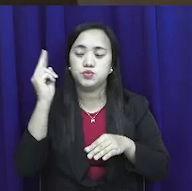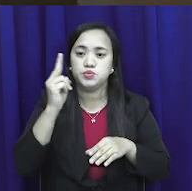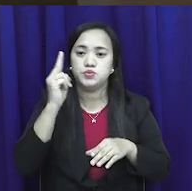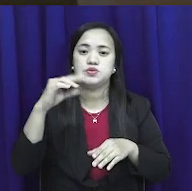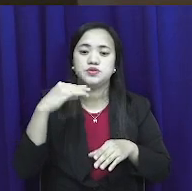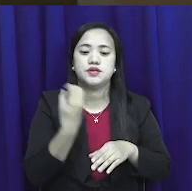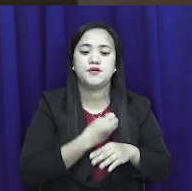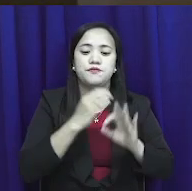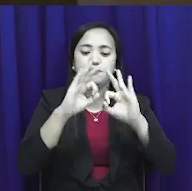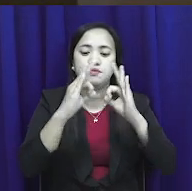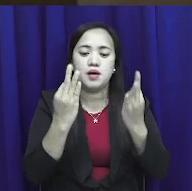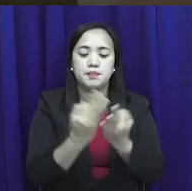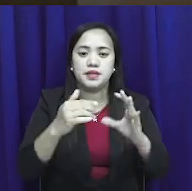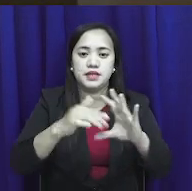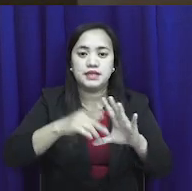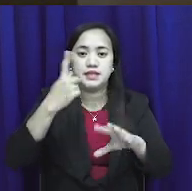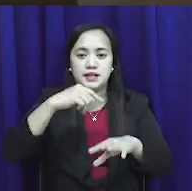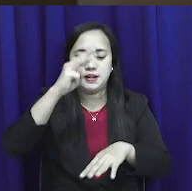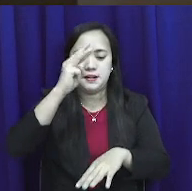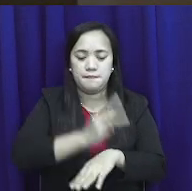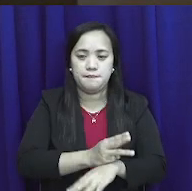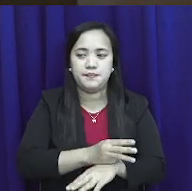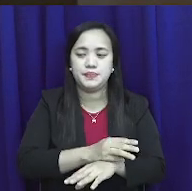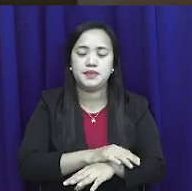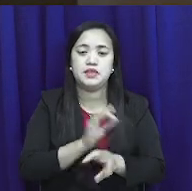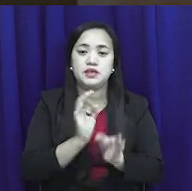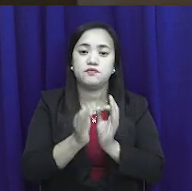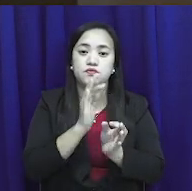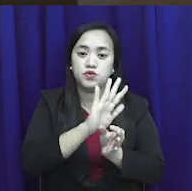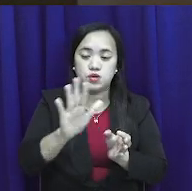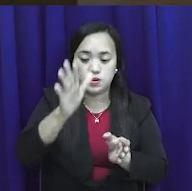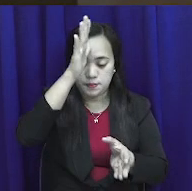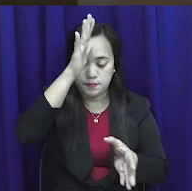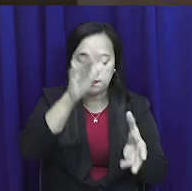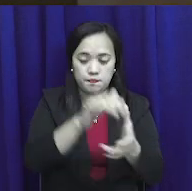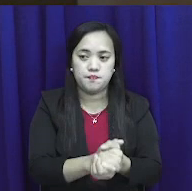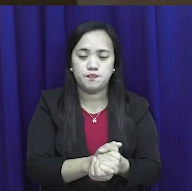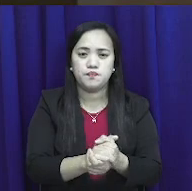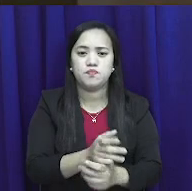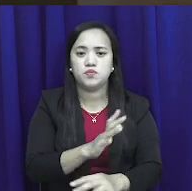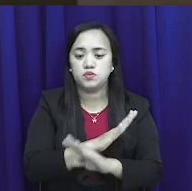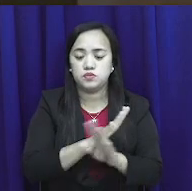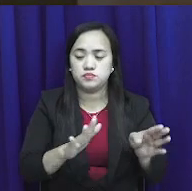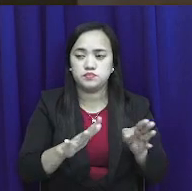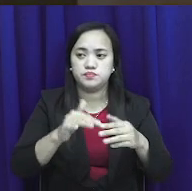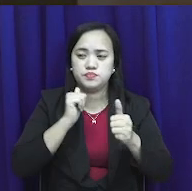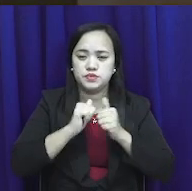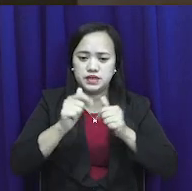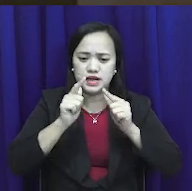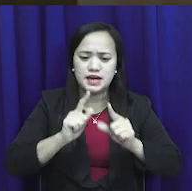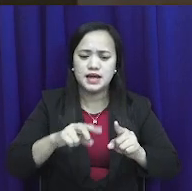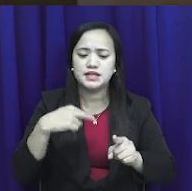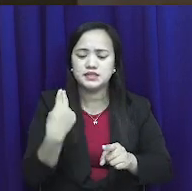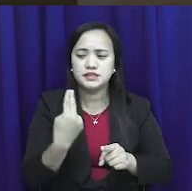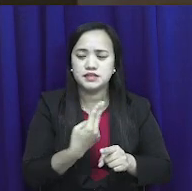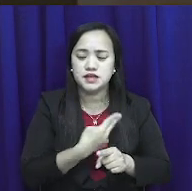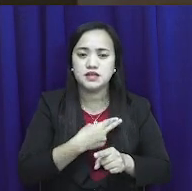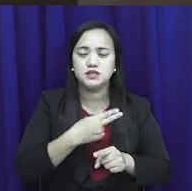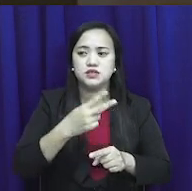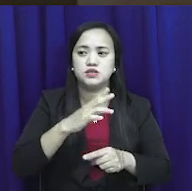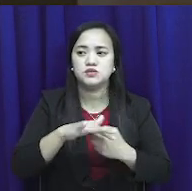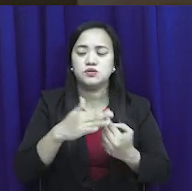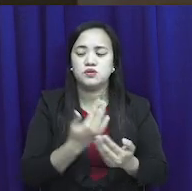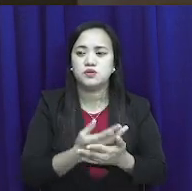family in the Ministry kung iyung mga asawa natin hindi pa rin active ipakita natin nakikita ko nga dito